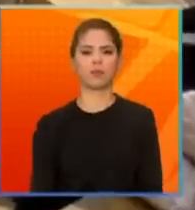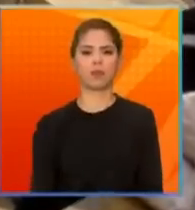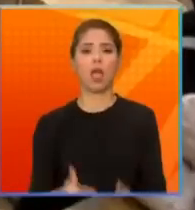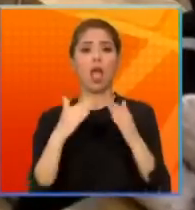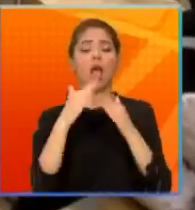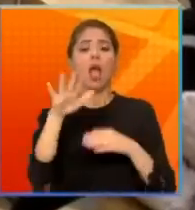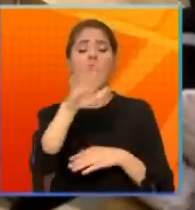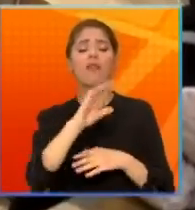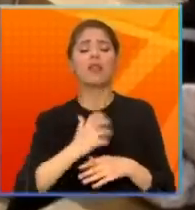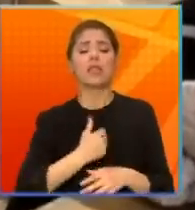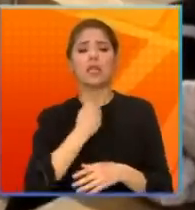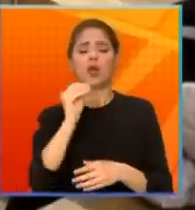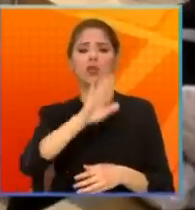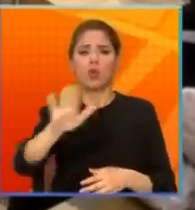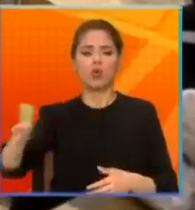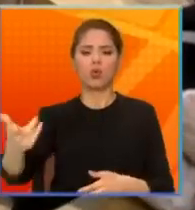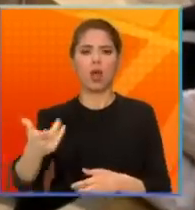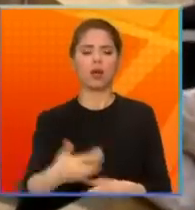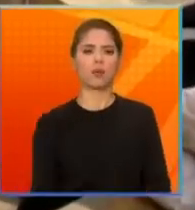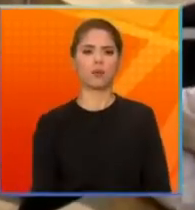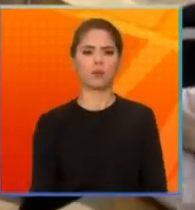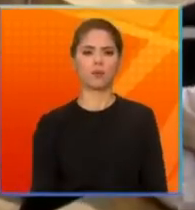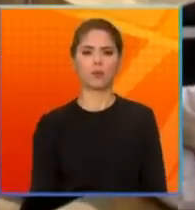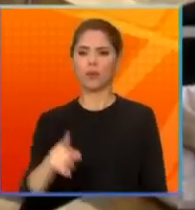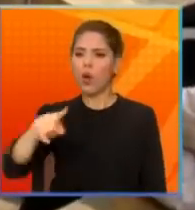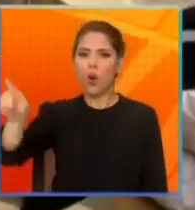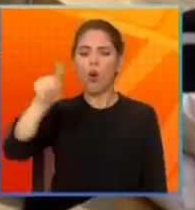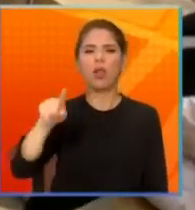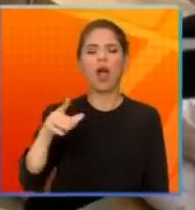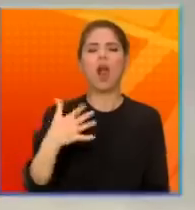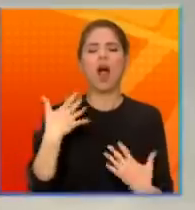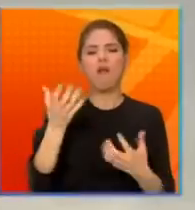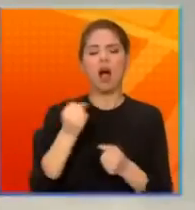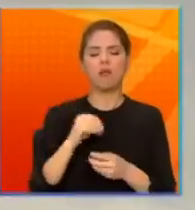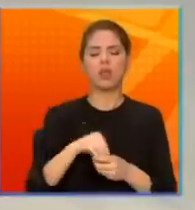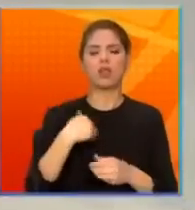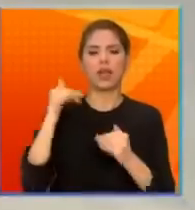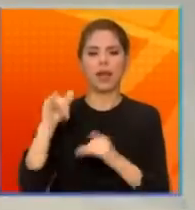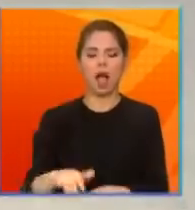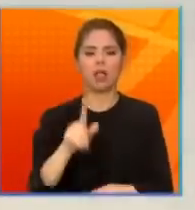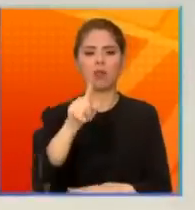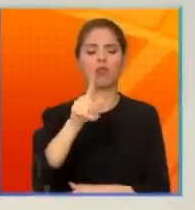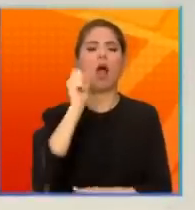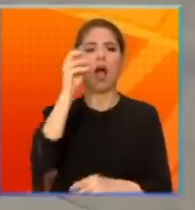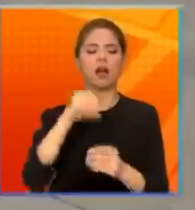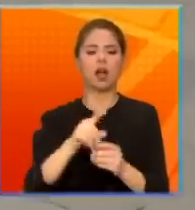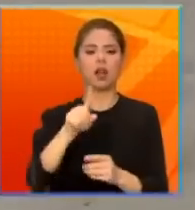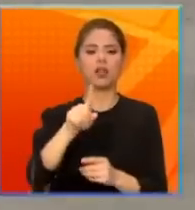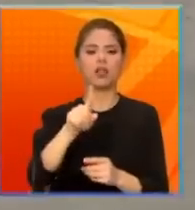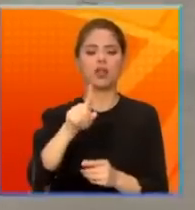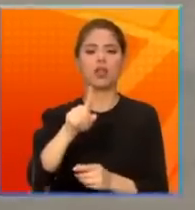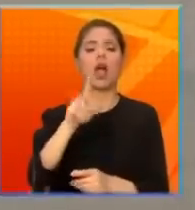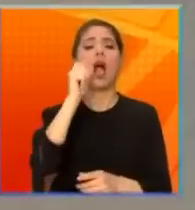Evde sıkılıyor çocuklar gördüğünüz gibi. Onlar da bir hava alsınlar. Ankara'daysa durum tam tersi oldu.